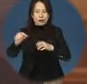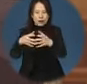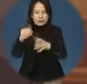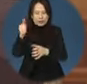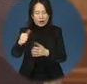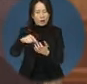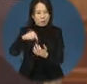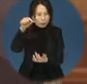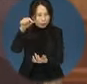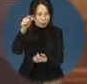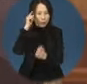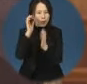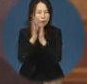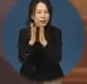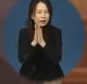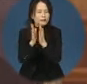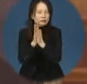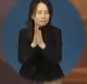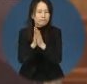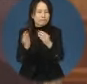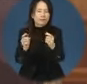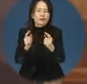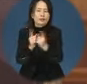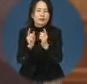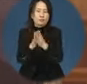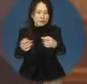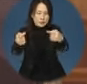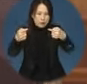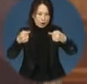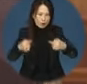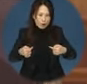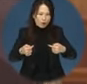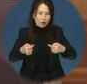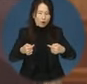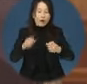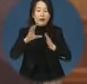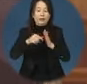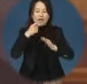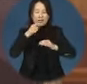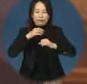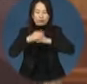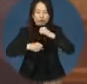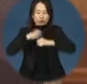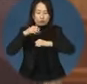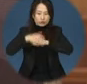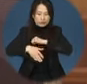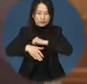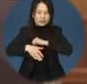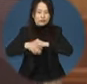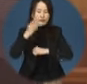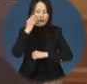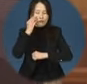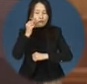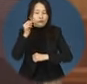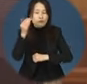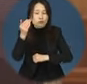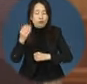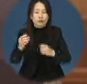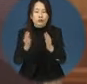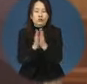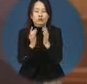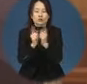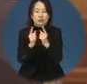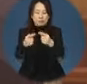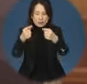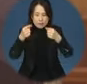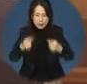음 데이 민주주의 의 민주주의의 가치가 실행이 되구요 그리고 나서 주민들이 참여해서 마저 요 저래도 만들고 하는 것은